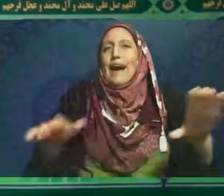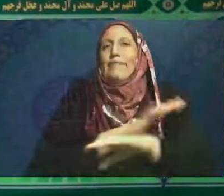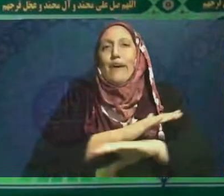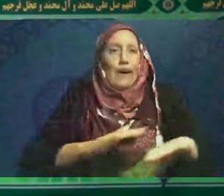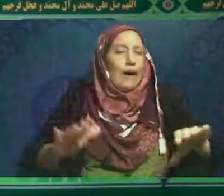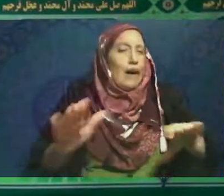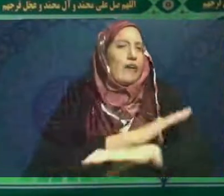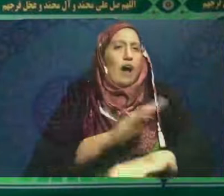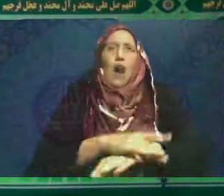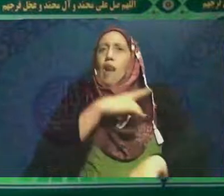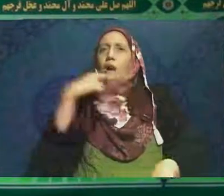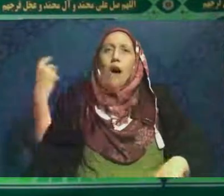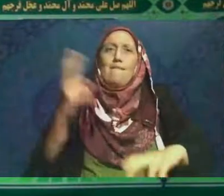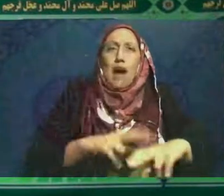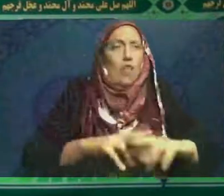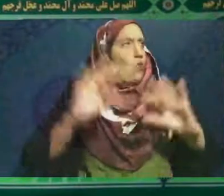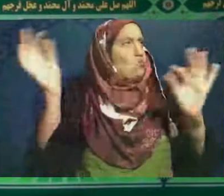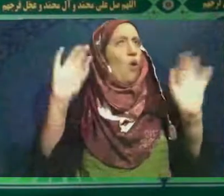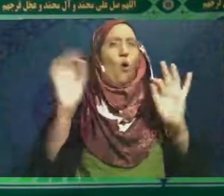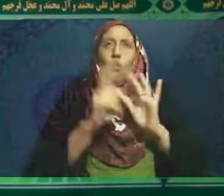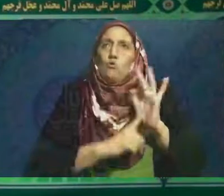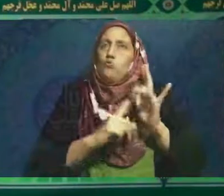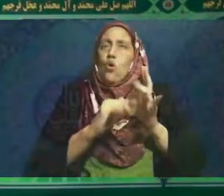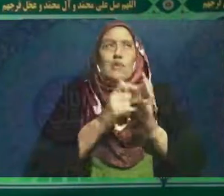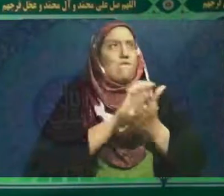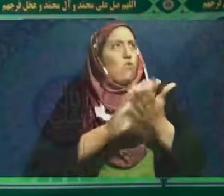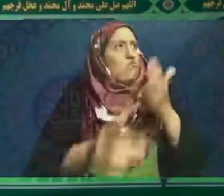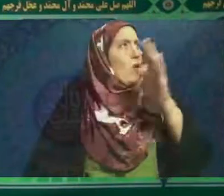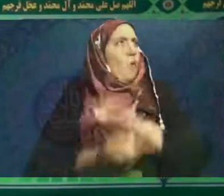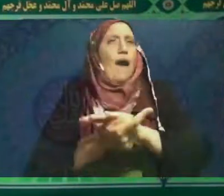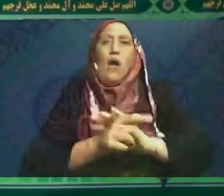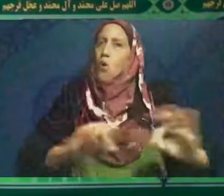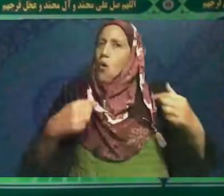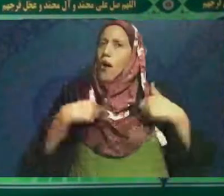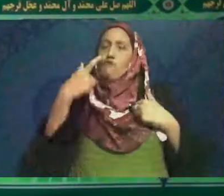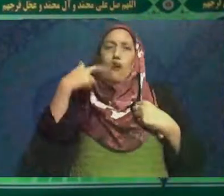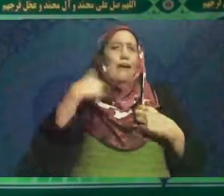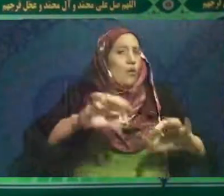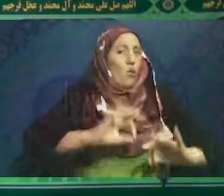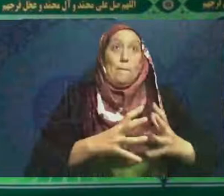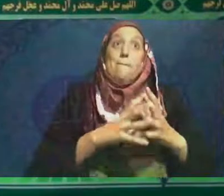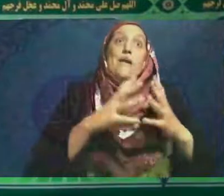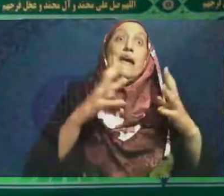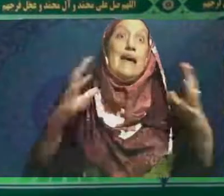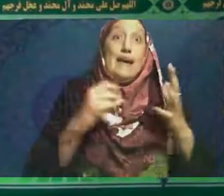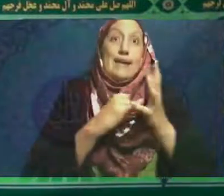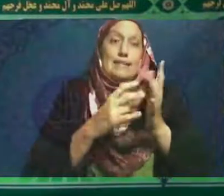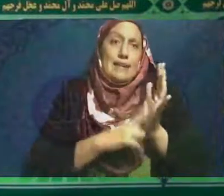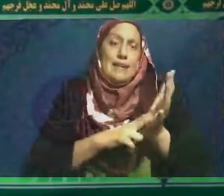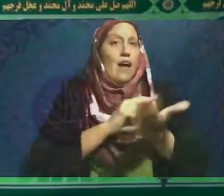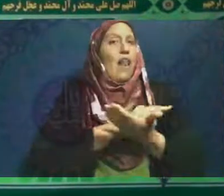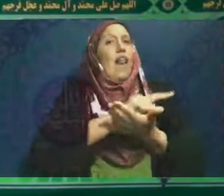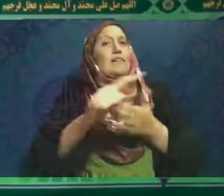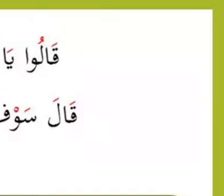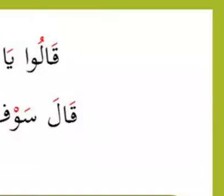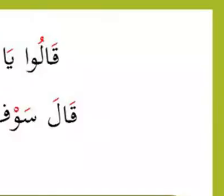sin. However, at the end, they regretted. And they turn around to their father as a prophet and say, قَالُوا